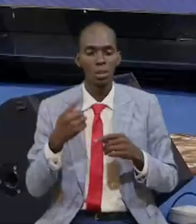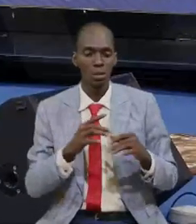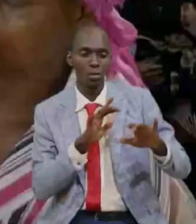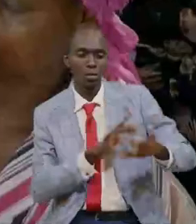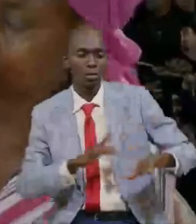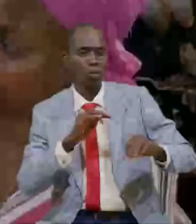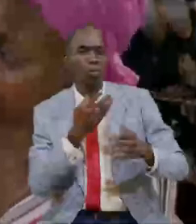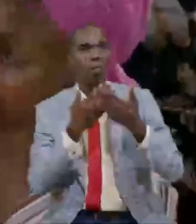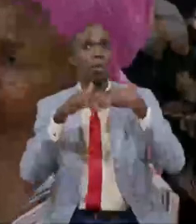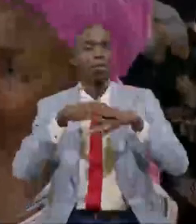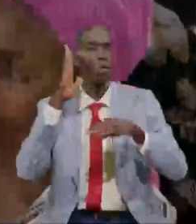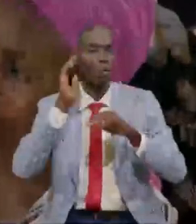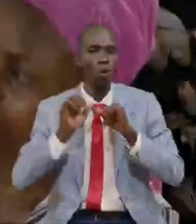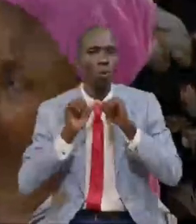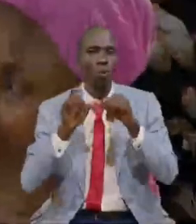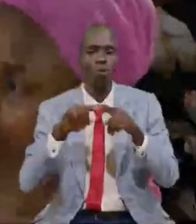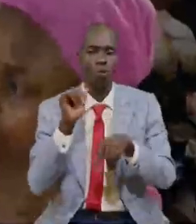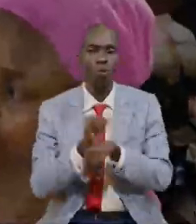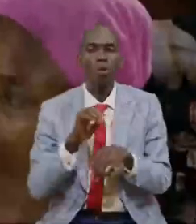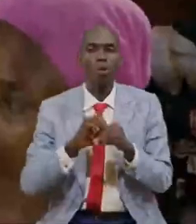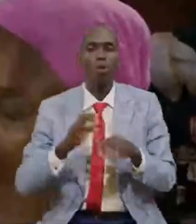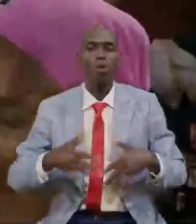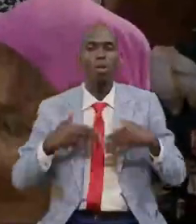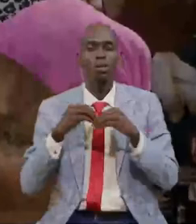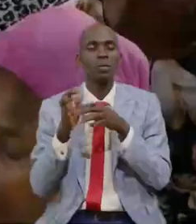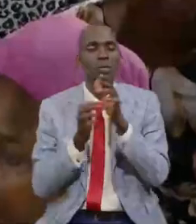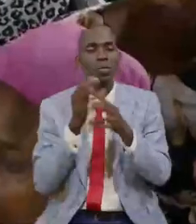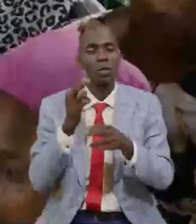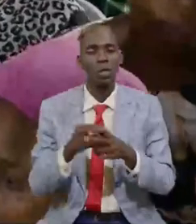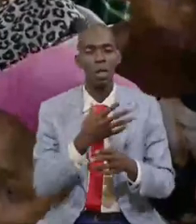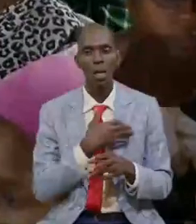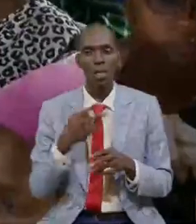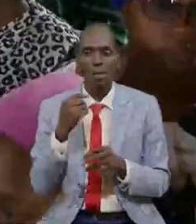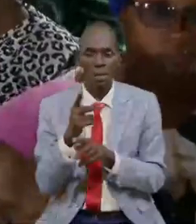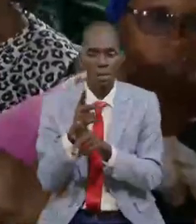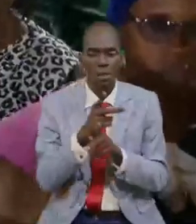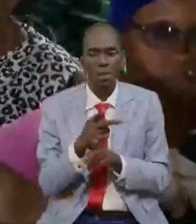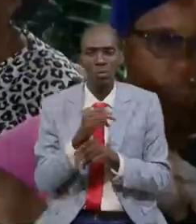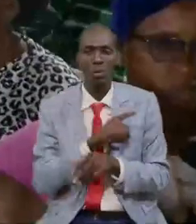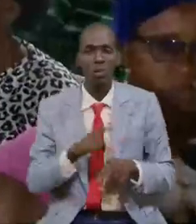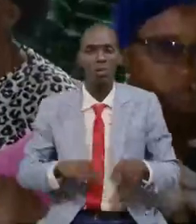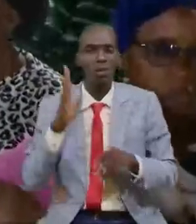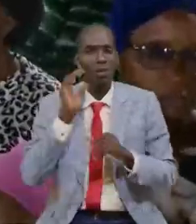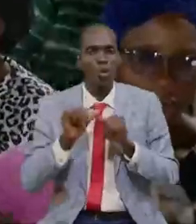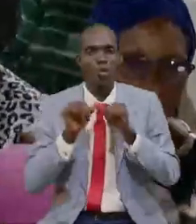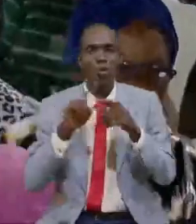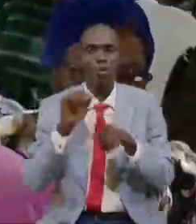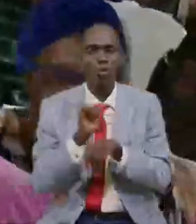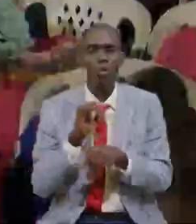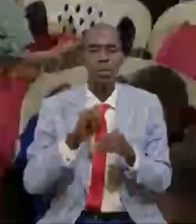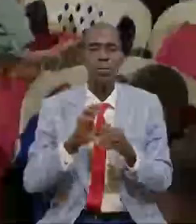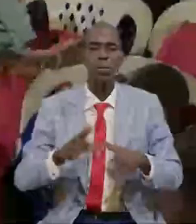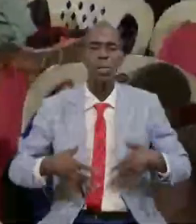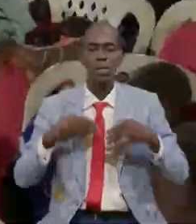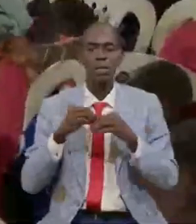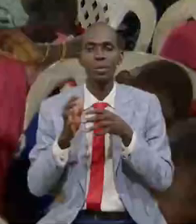d'agir dans votre vie. Et les soins du Seigneur vont continuer à agir dans votre vie au nom